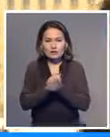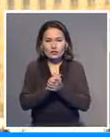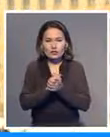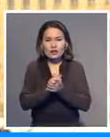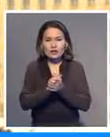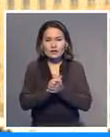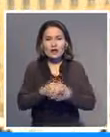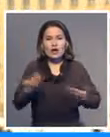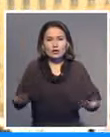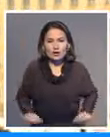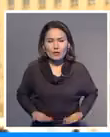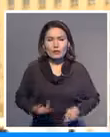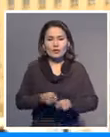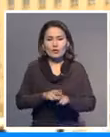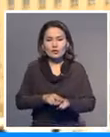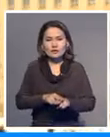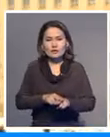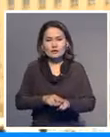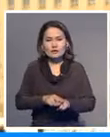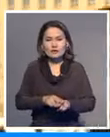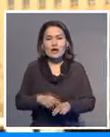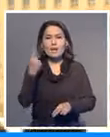бағытталған. Сондықтан бәріміз де бір елдің, бір